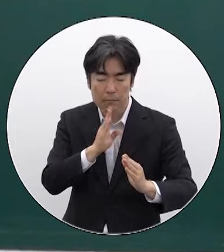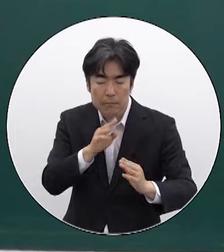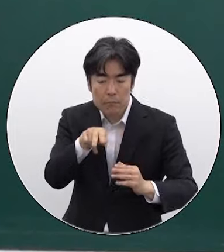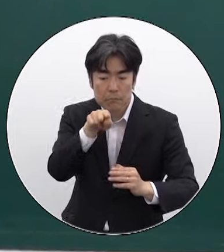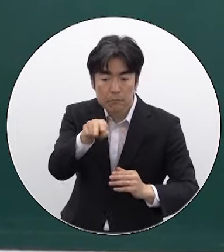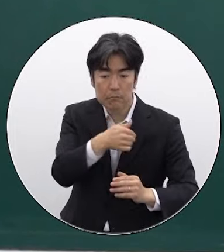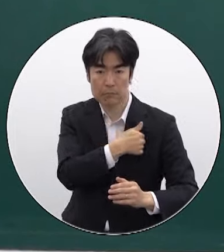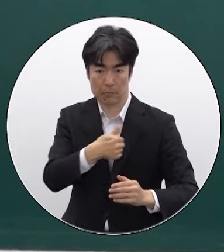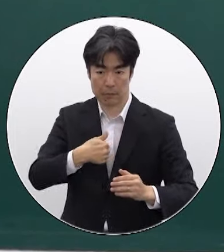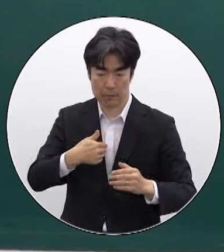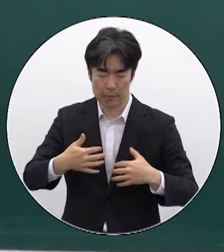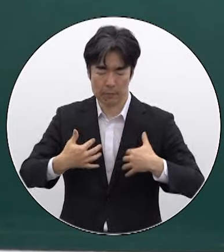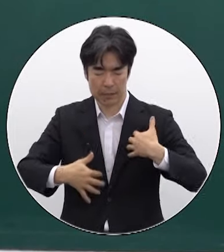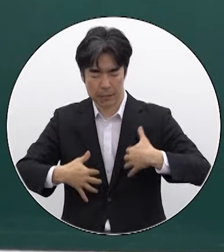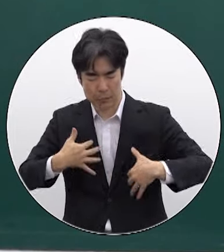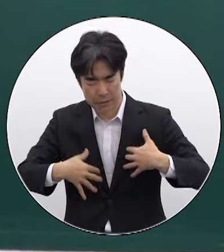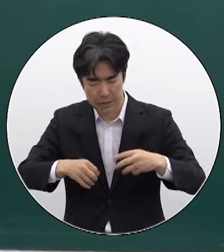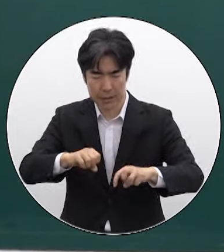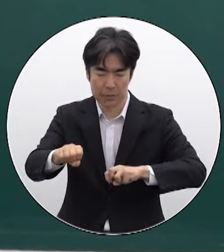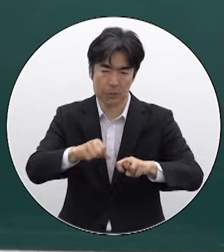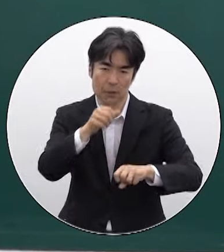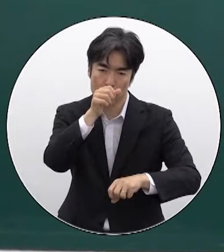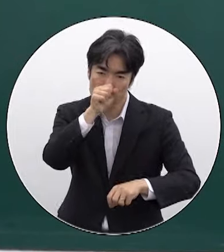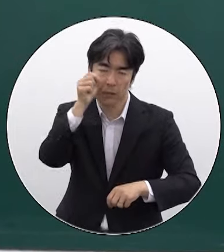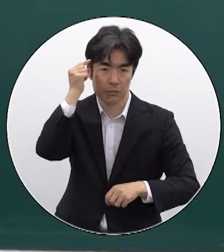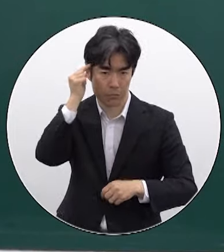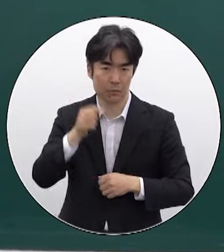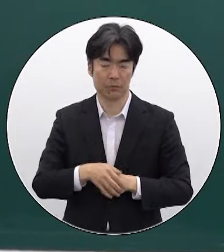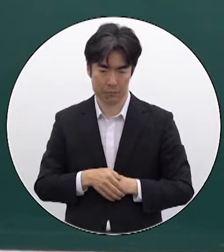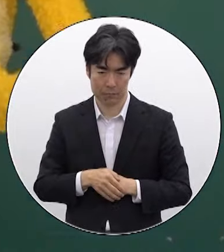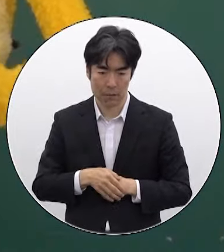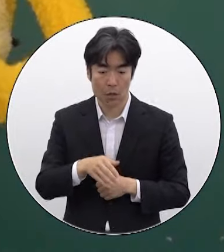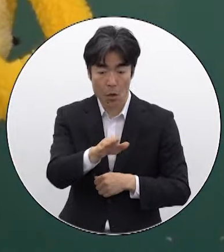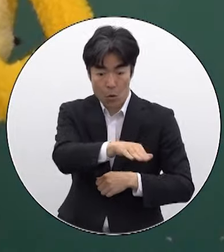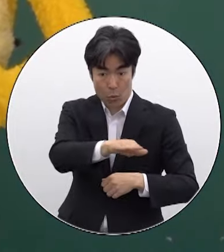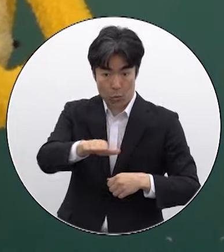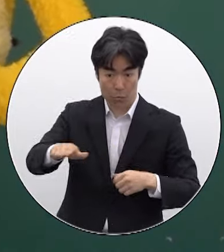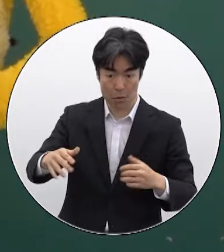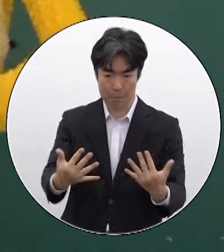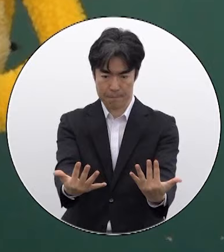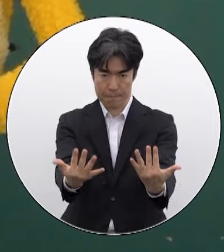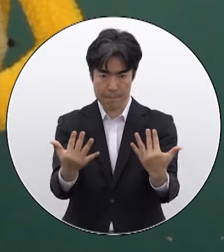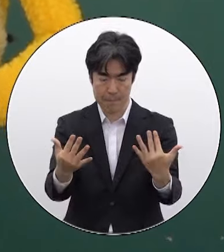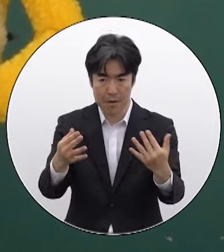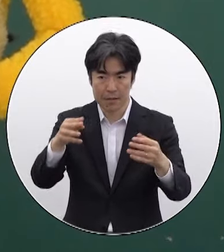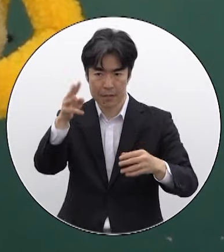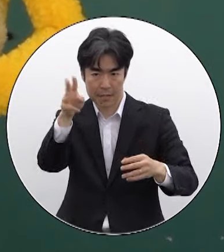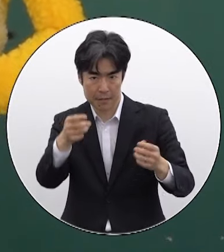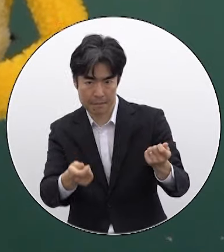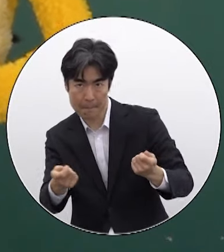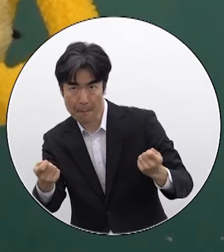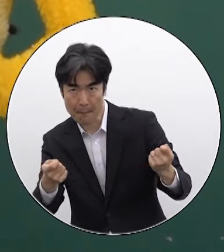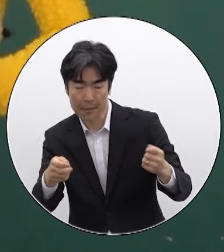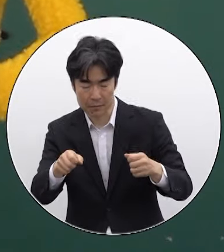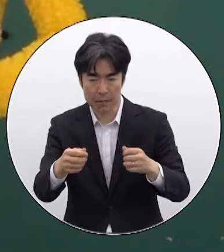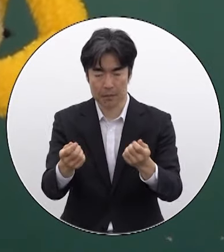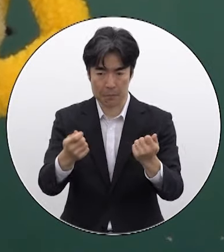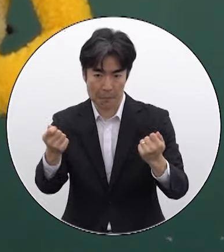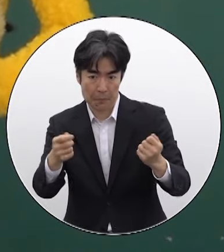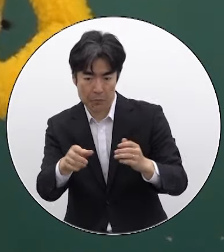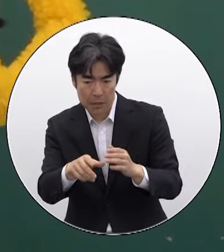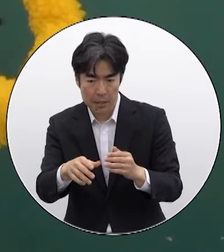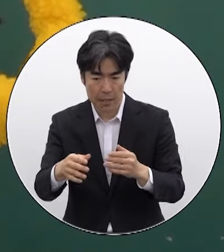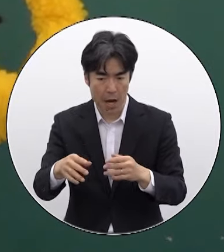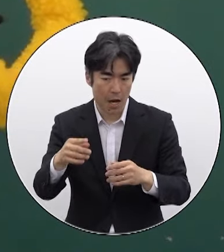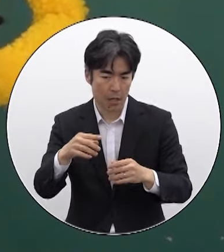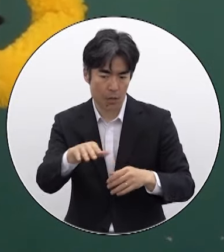ごく楽しくて活動してよかったなって思います。 子どもたちの前でこう人形劇をやった時に、子